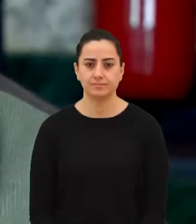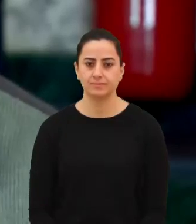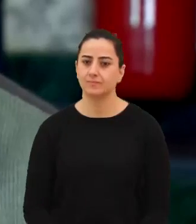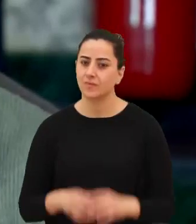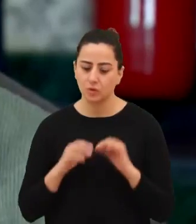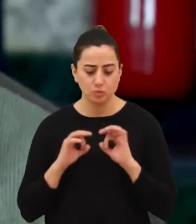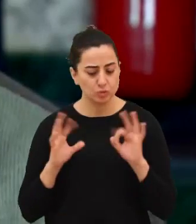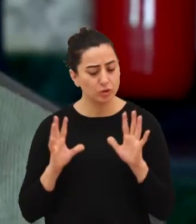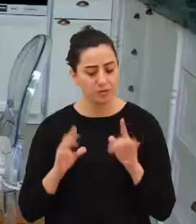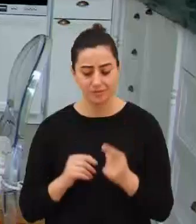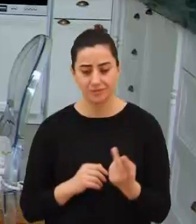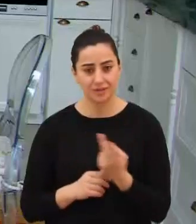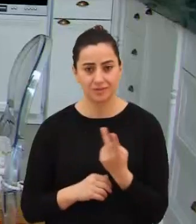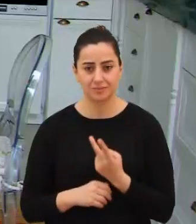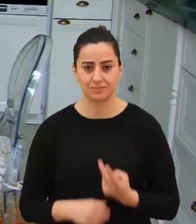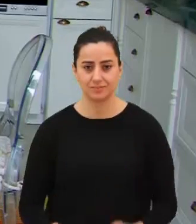Müthiş bir tablo.